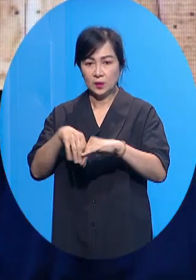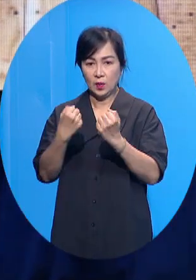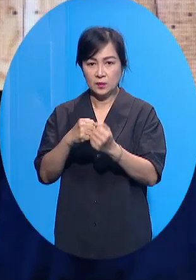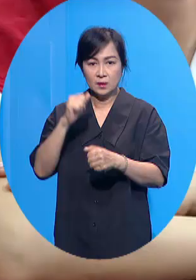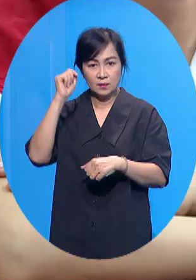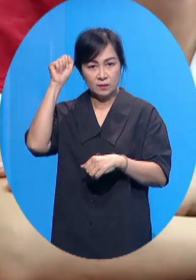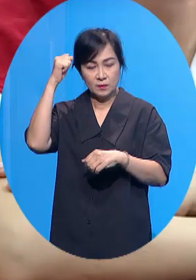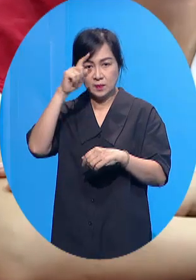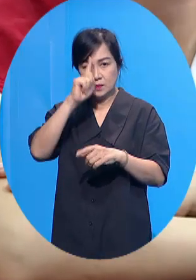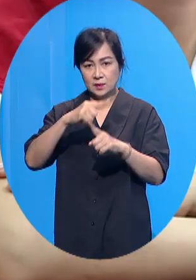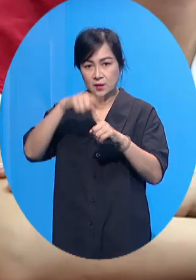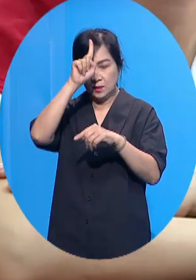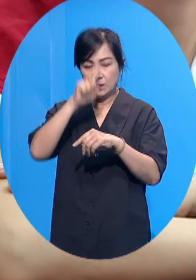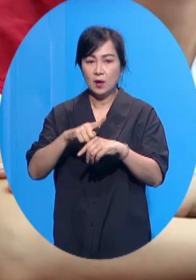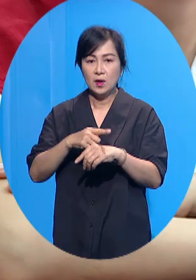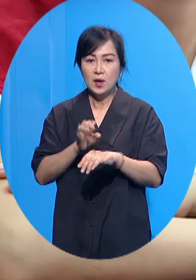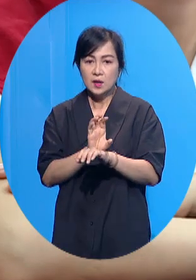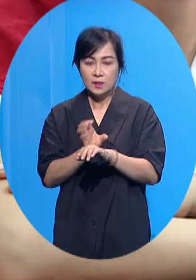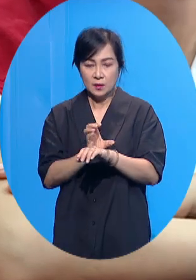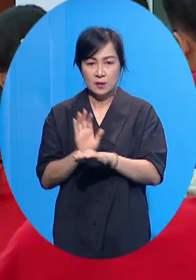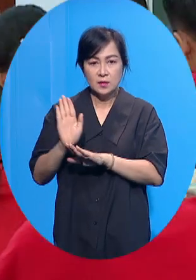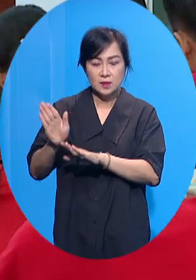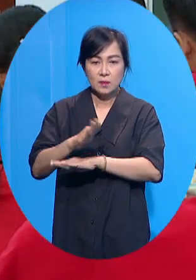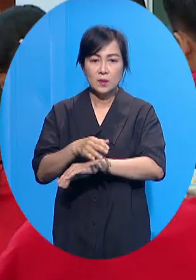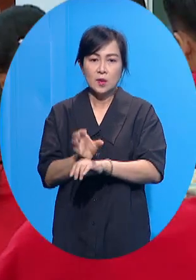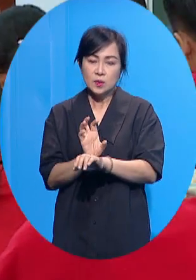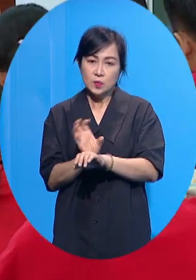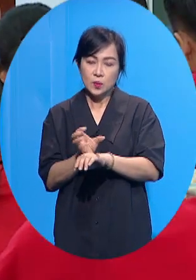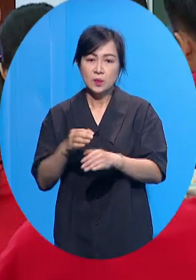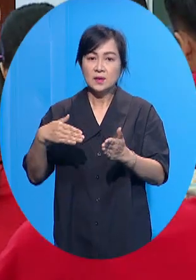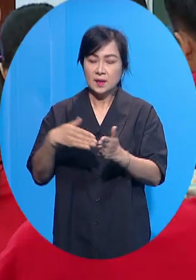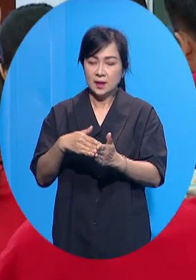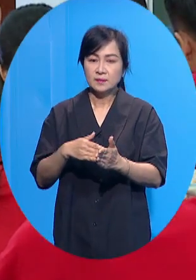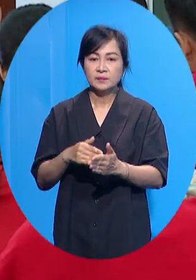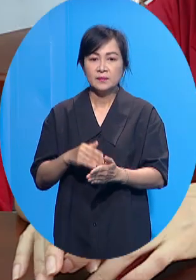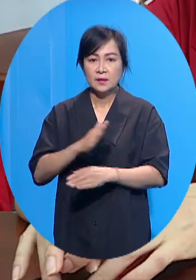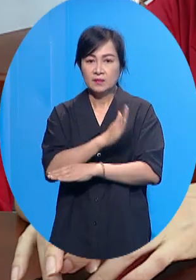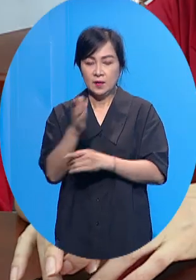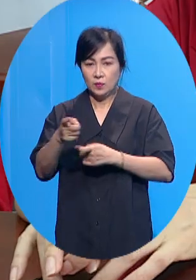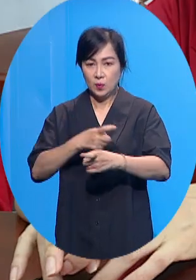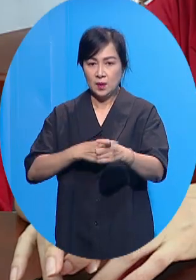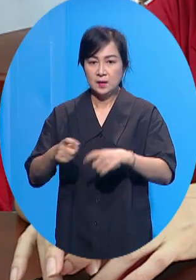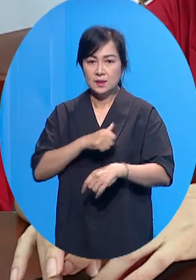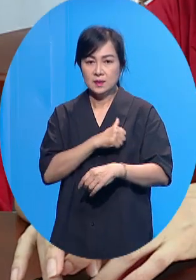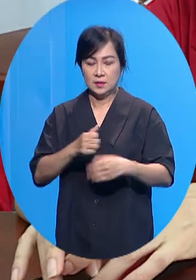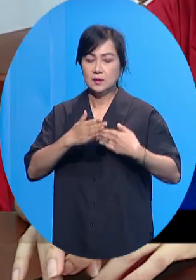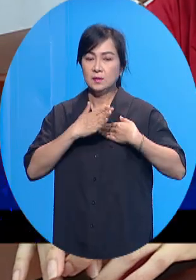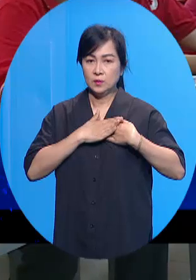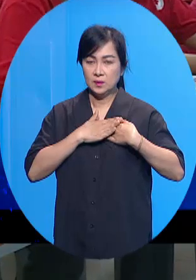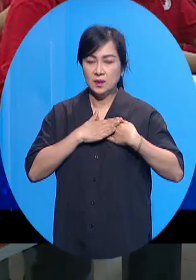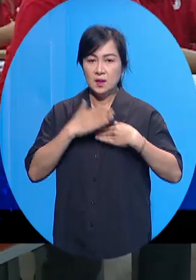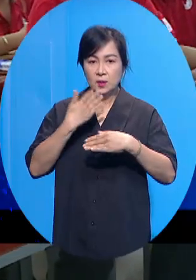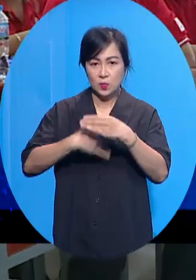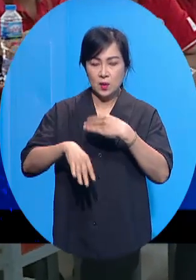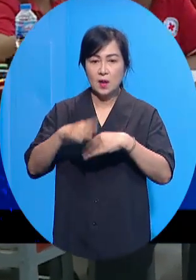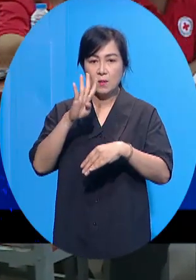phong trào chữ thập đỏ công tác sơ cấp cứu và phòng chống cứu hộ cứu nạn công tác phát triển quản lý hội viên tình nguyện viên thông